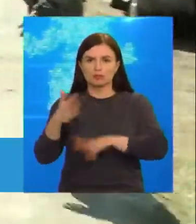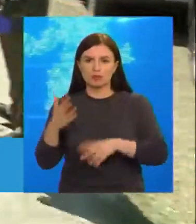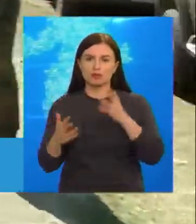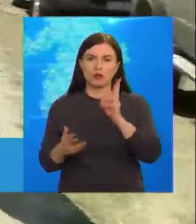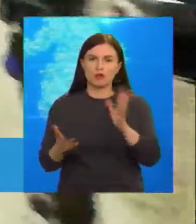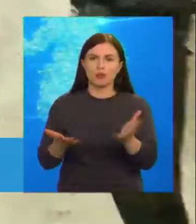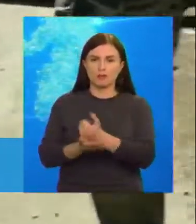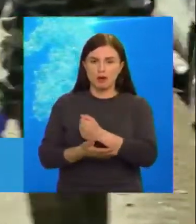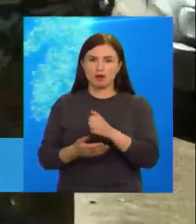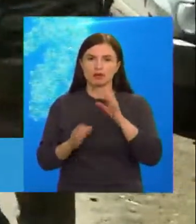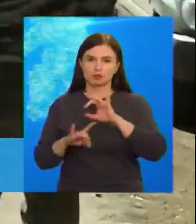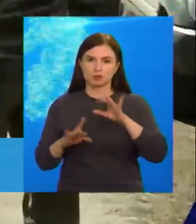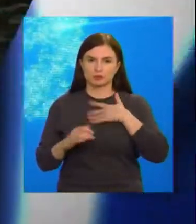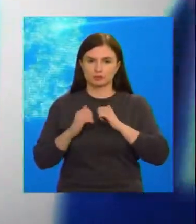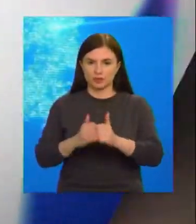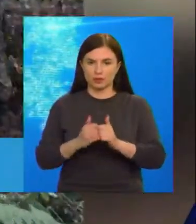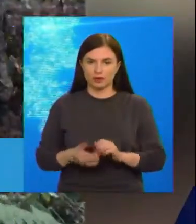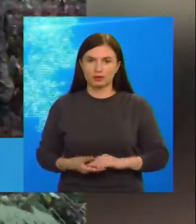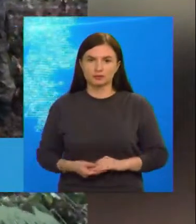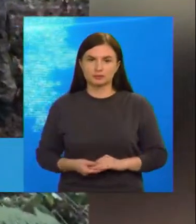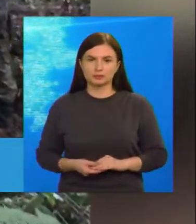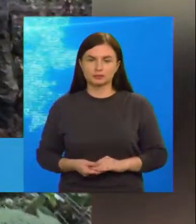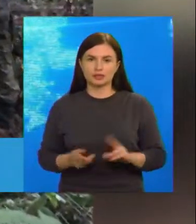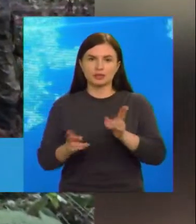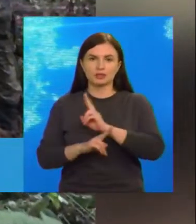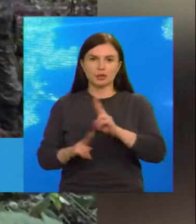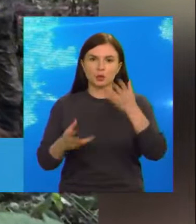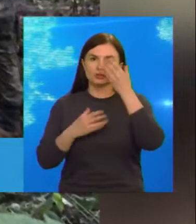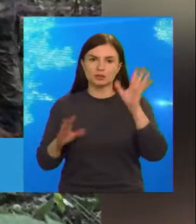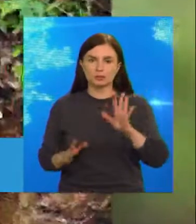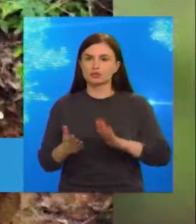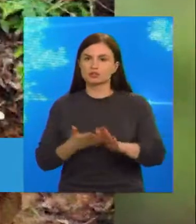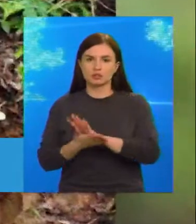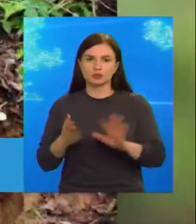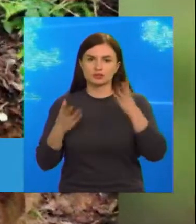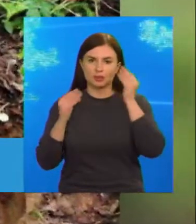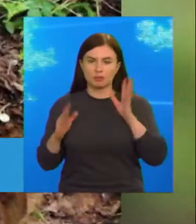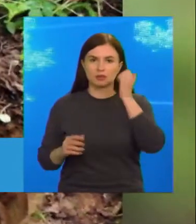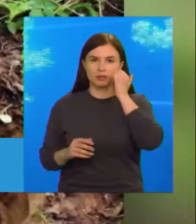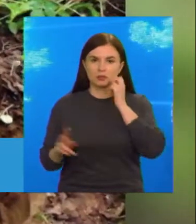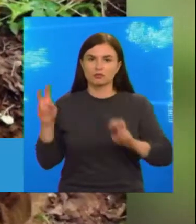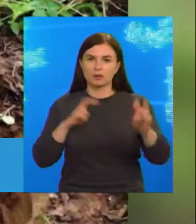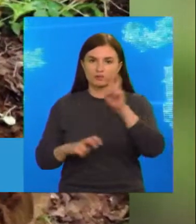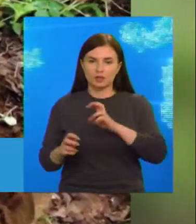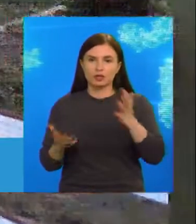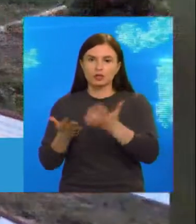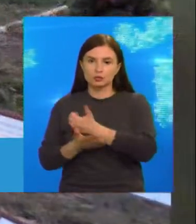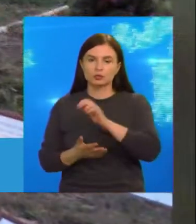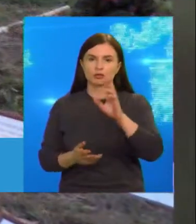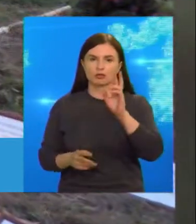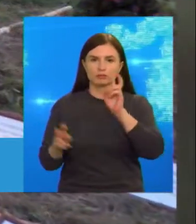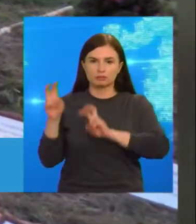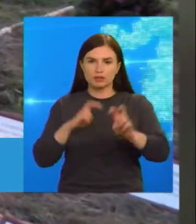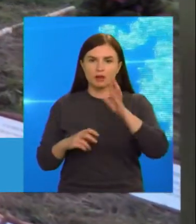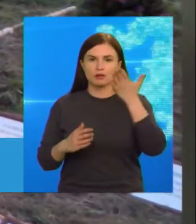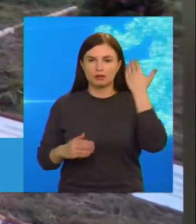кого поймали, расскажу я, Владислав Чухров. Никто не забыт, ничто не забыто. Московские поисковики ищут родственников павшего в